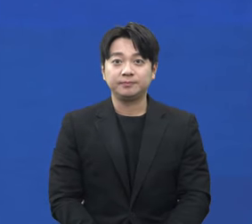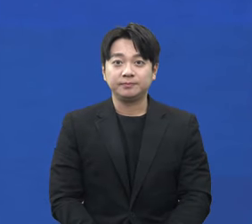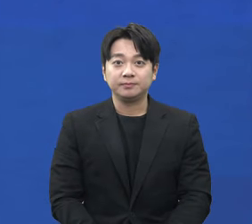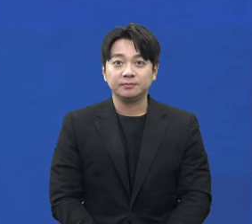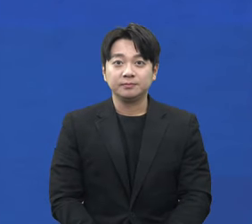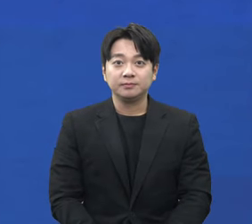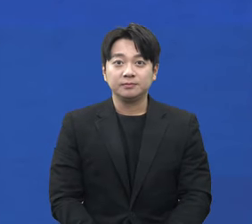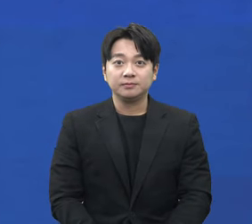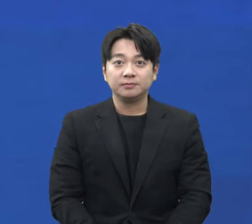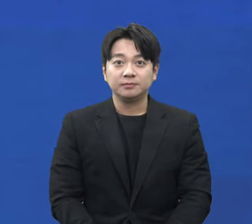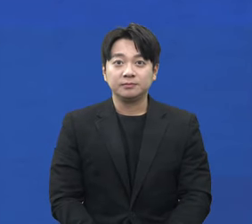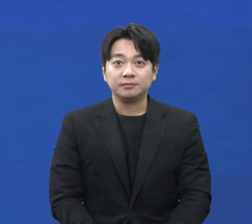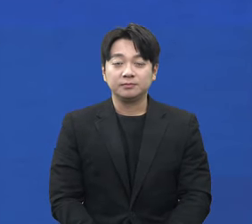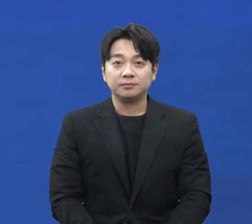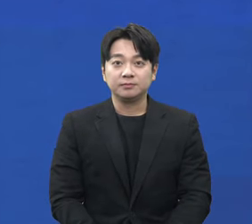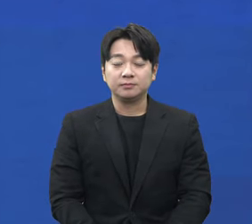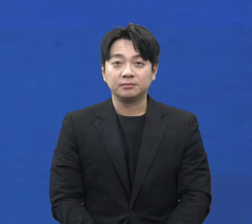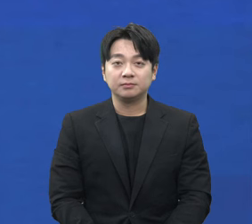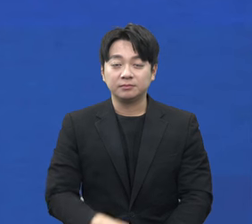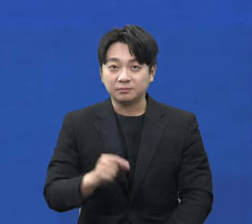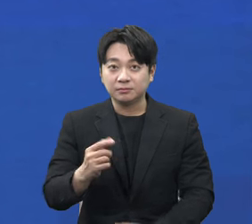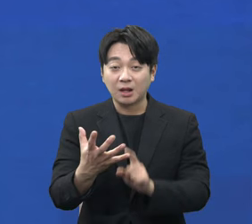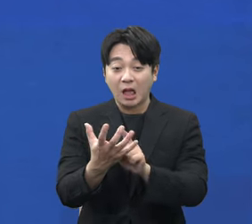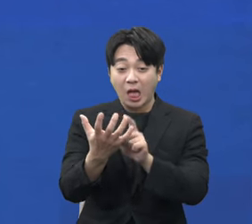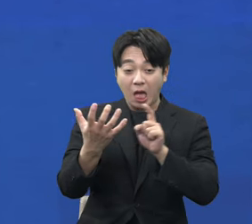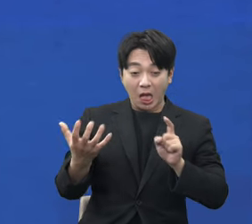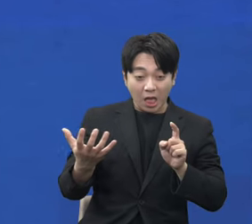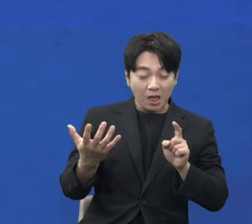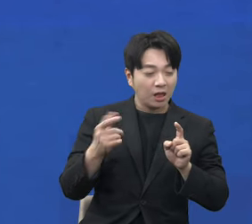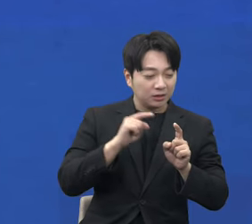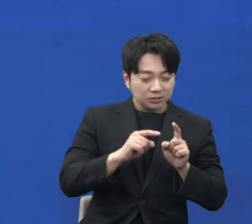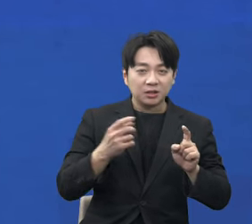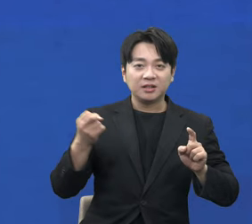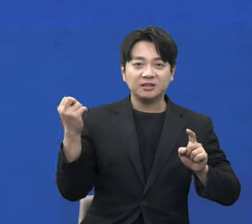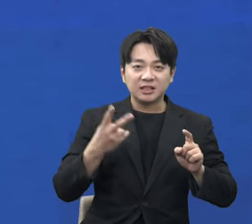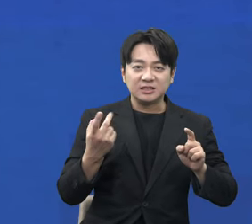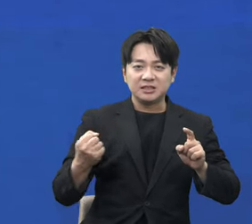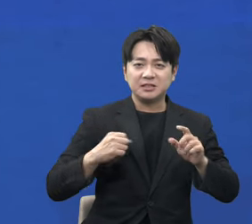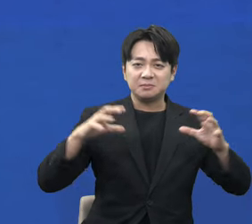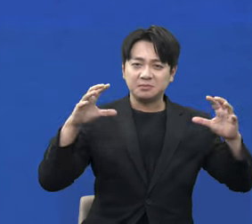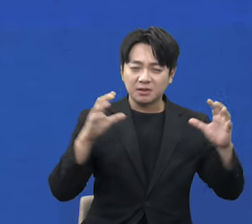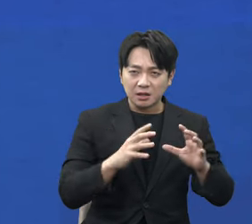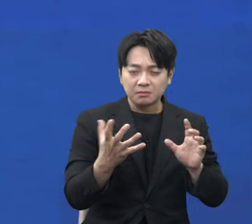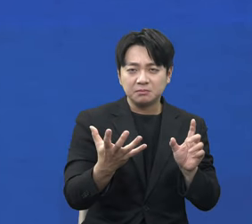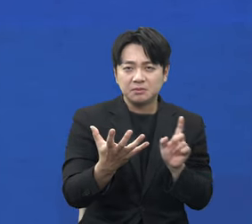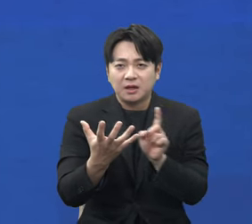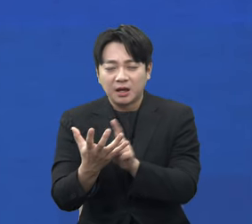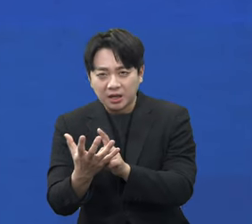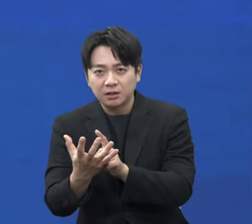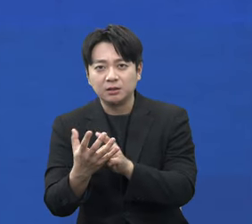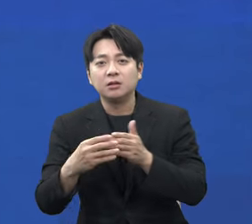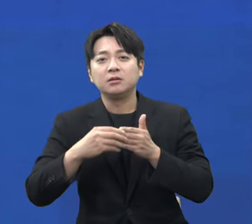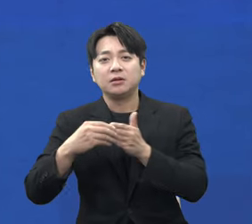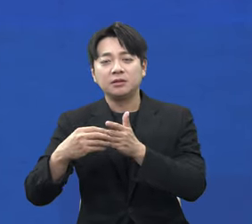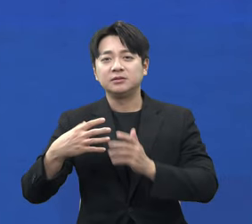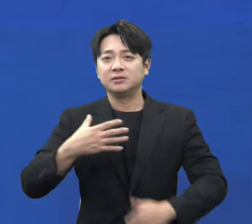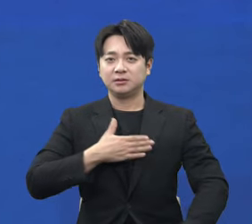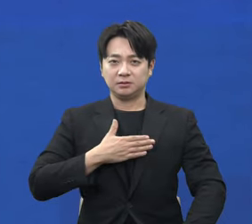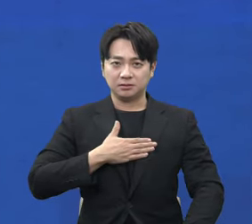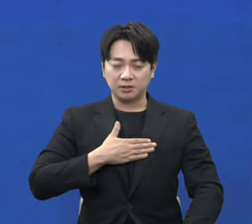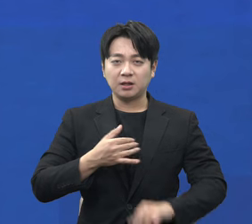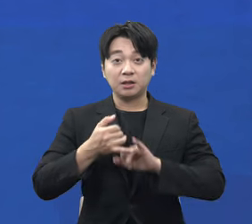변방에서 중심으로 이루어질 단 한 사람, 저 송치윤이 여러분께 드리는 첫 번째 약속입니다.